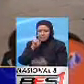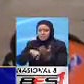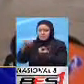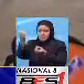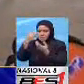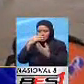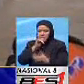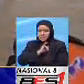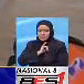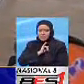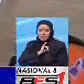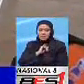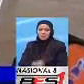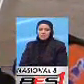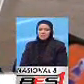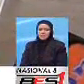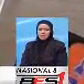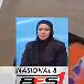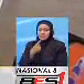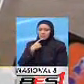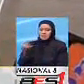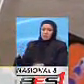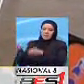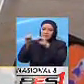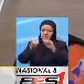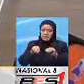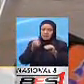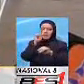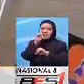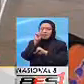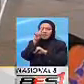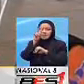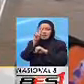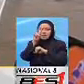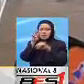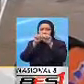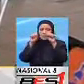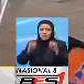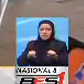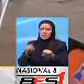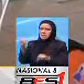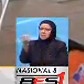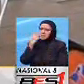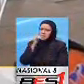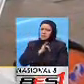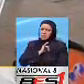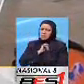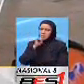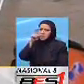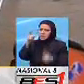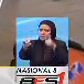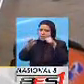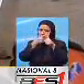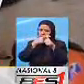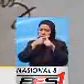transferred there, applied there, then so, he said, he's telling me he was the first TV